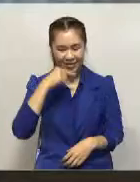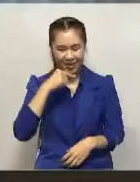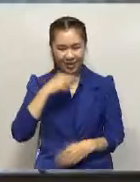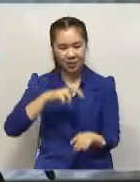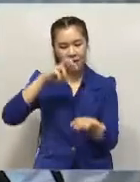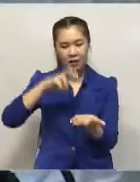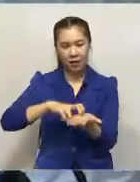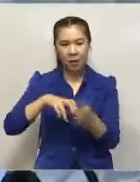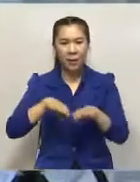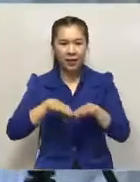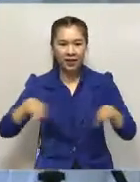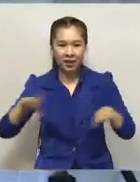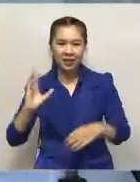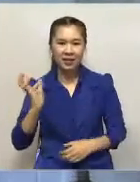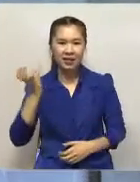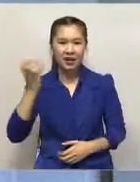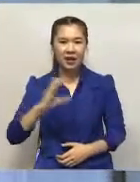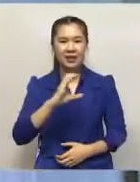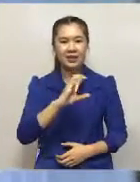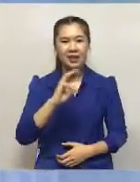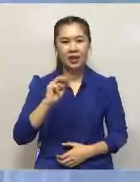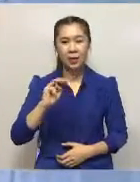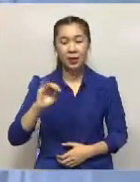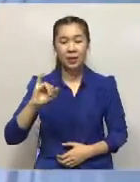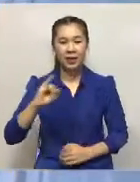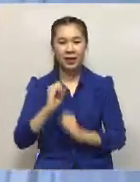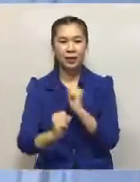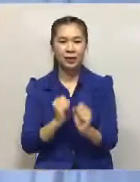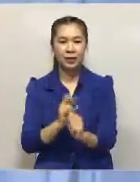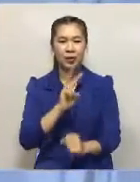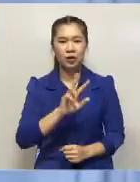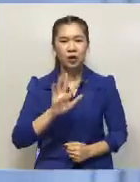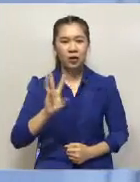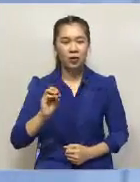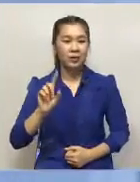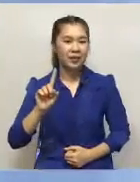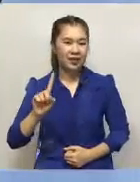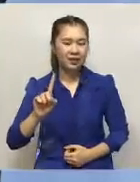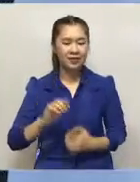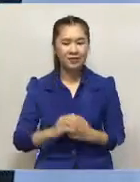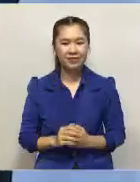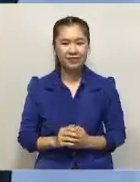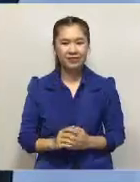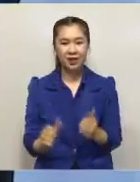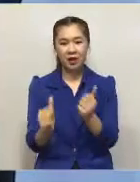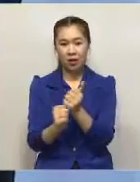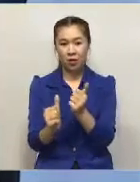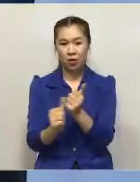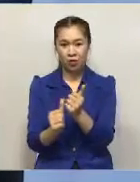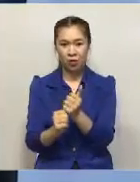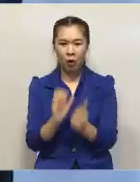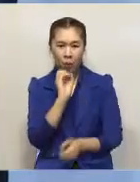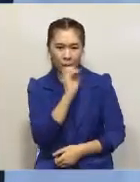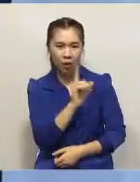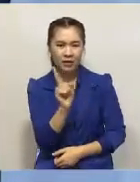ฐานสากลหรือว่า CMMI ประจำปี2561ทางรองผู้อำนวยการเนี่ยนะค